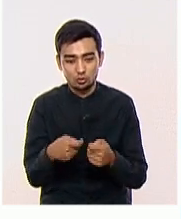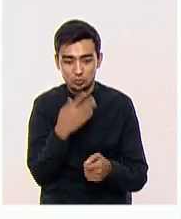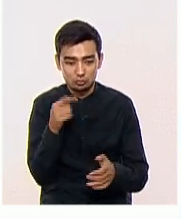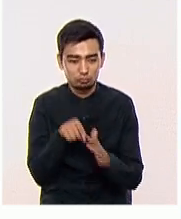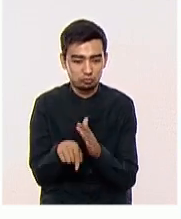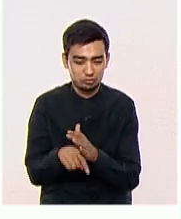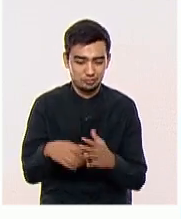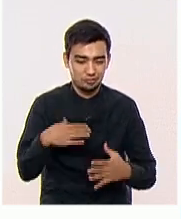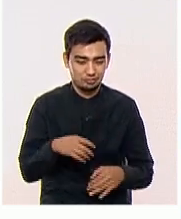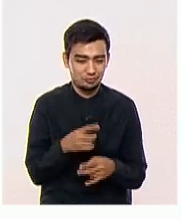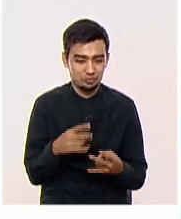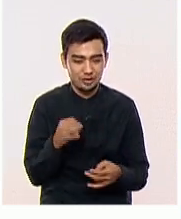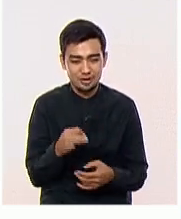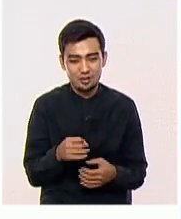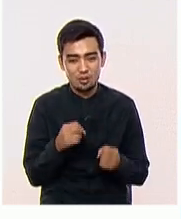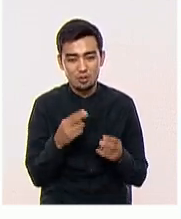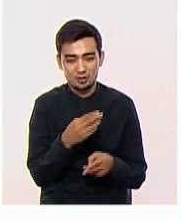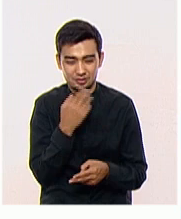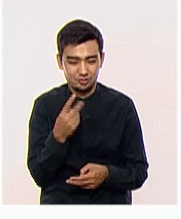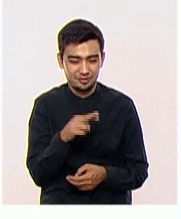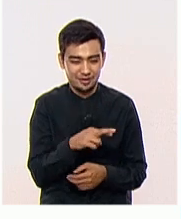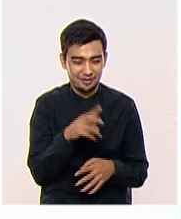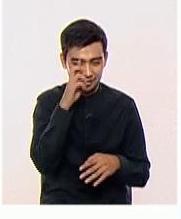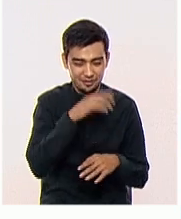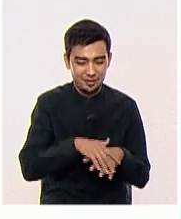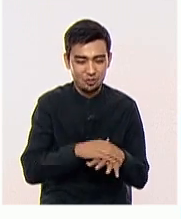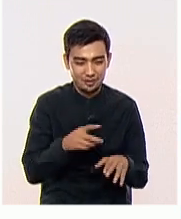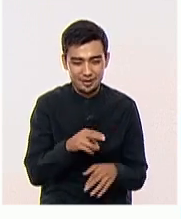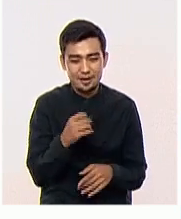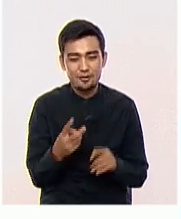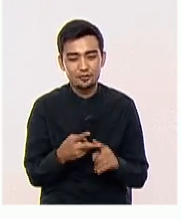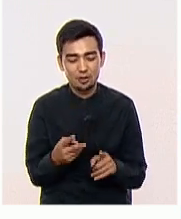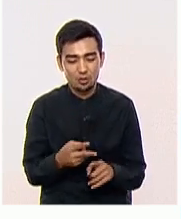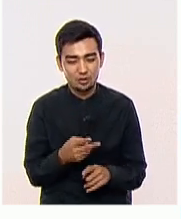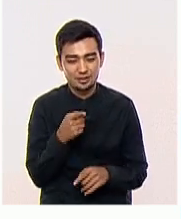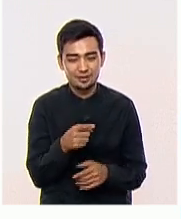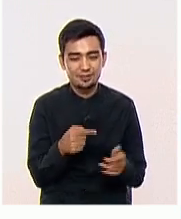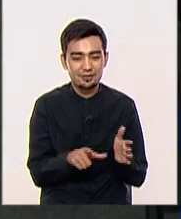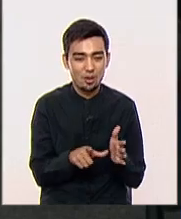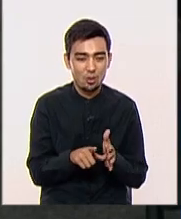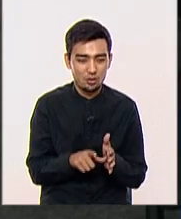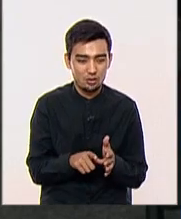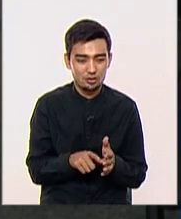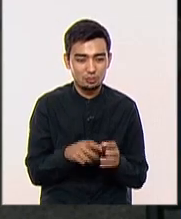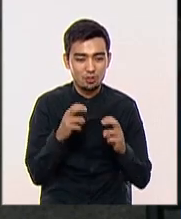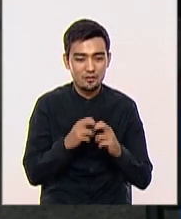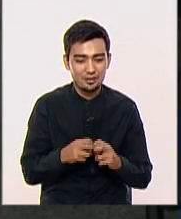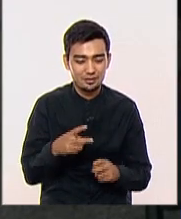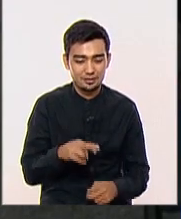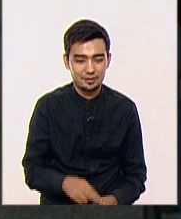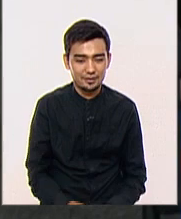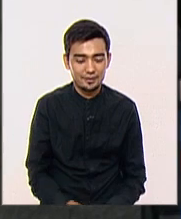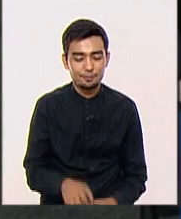жаңағы қауіпсіздігі үшін, мемлекеттің қауіпсіздігі үшін ойластырып жатыр. Екіншіден салықты тексеру үшін. Ал заңгер